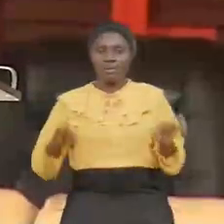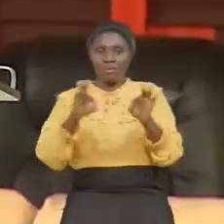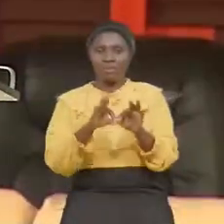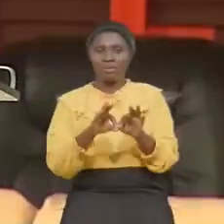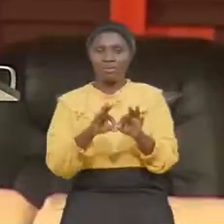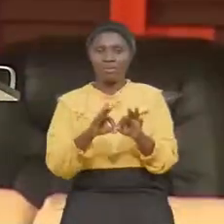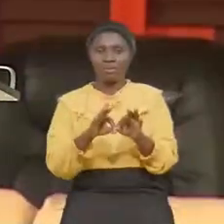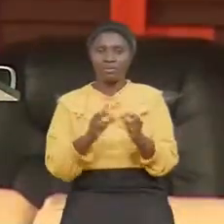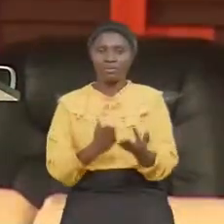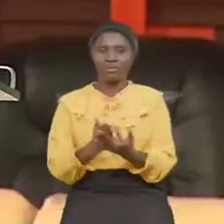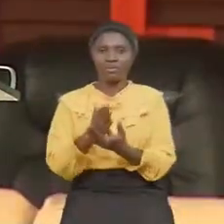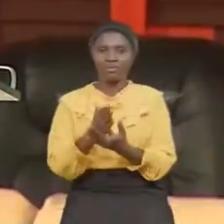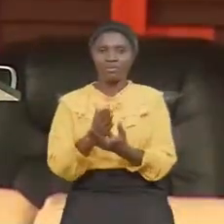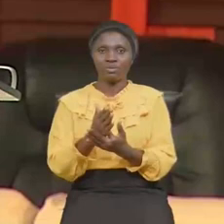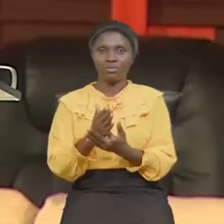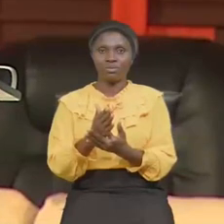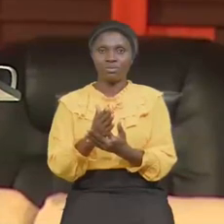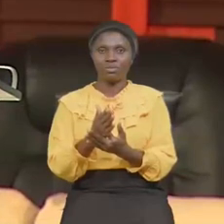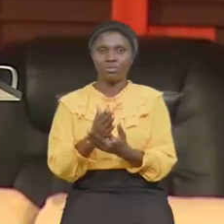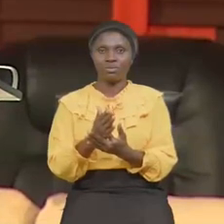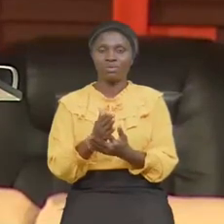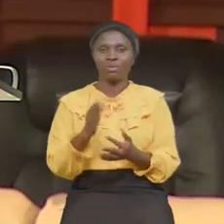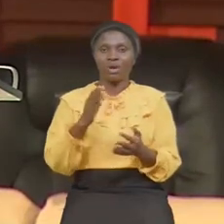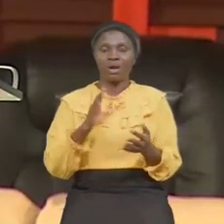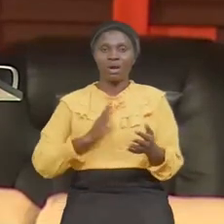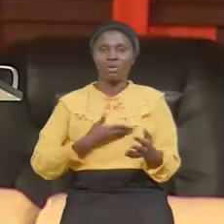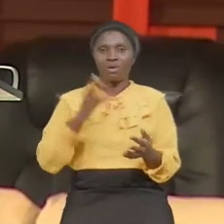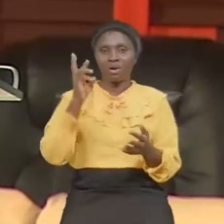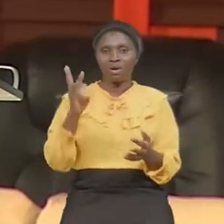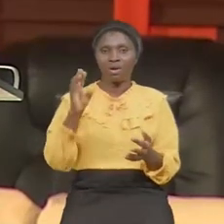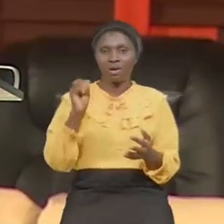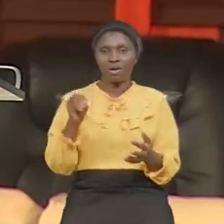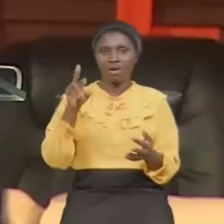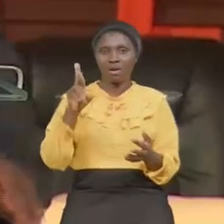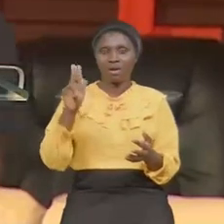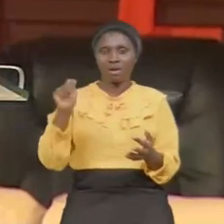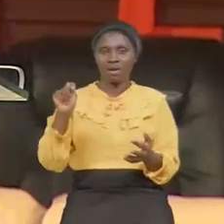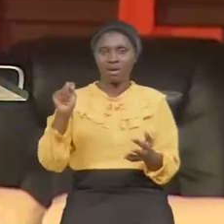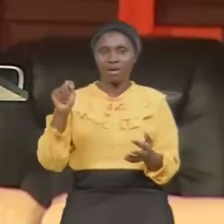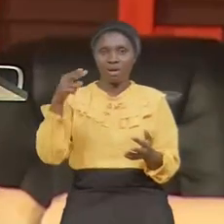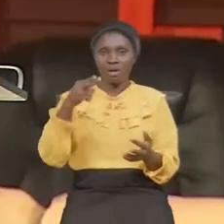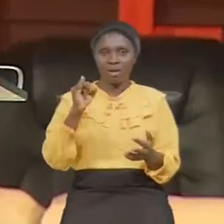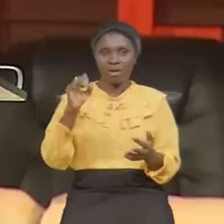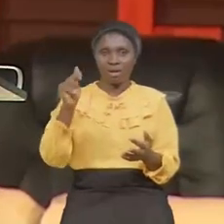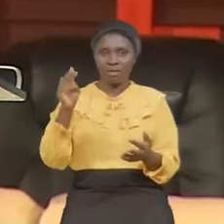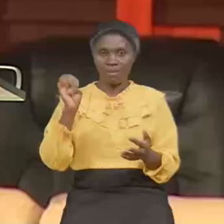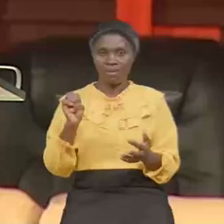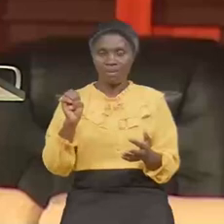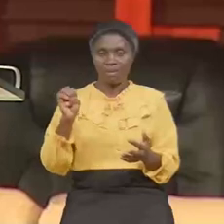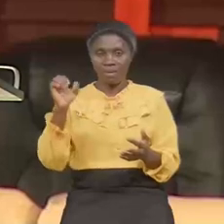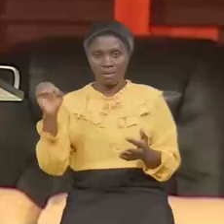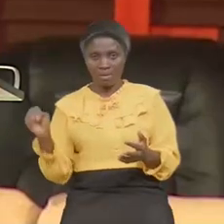par sa puissance résurrection. Notre dignité, ta dignité, ma dignité, notre dignité à